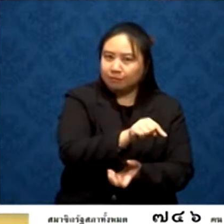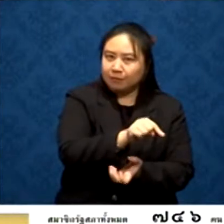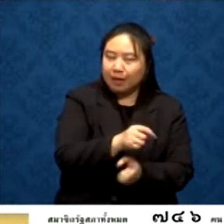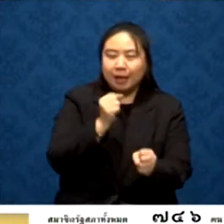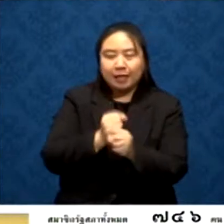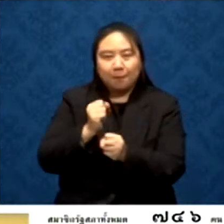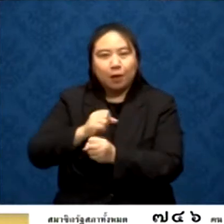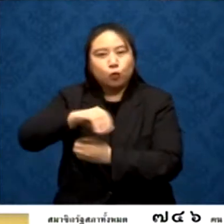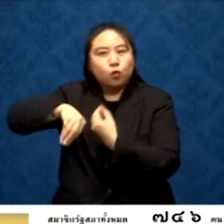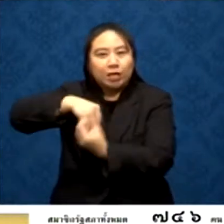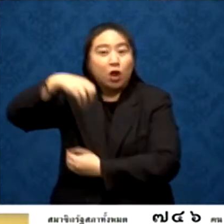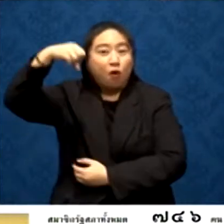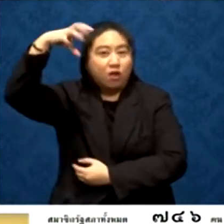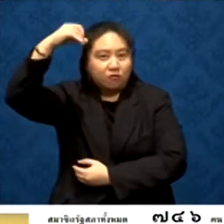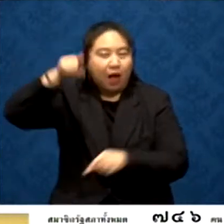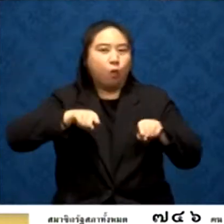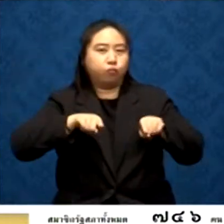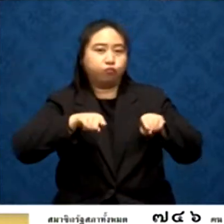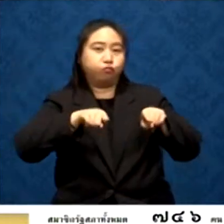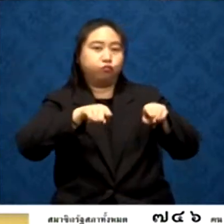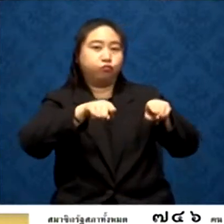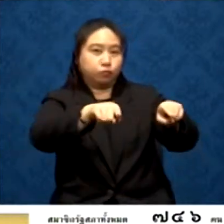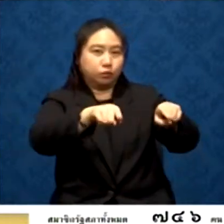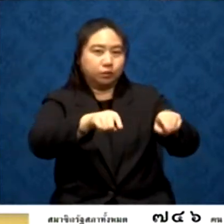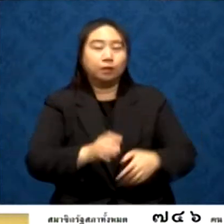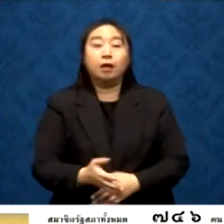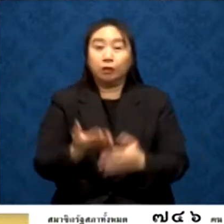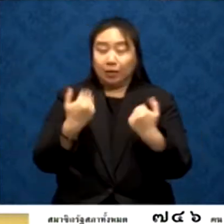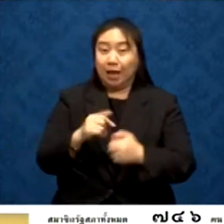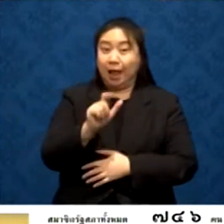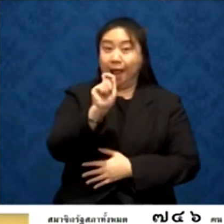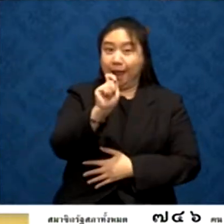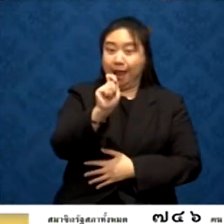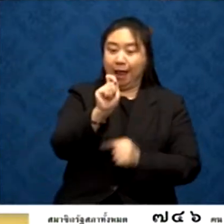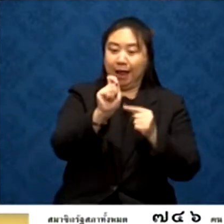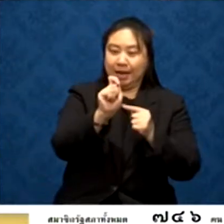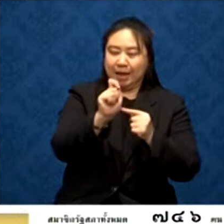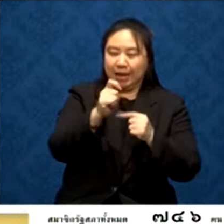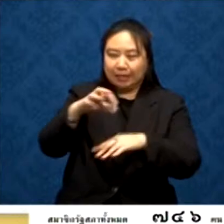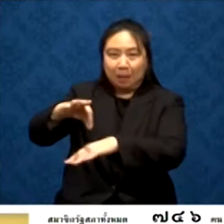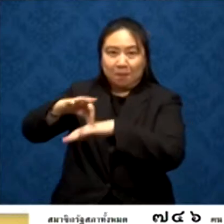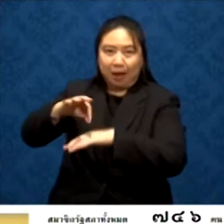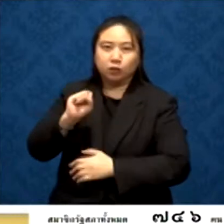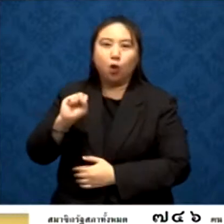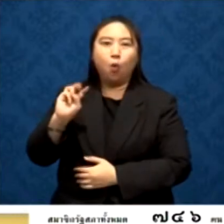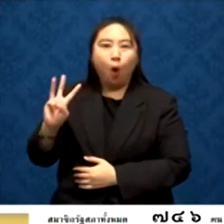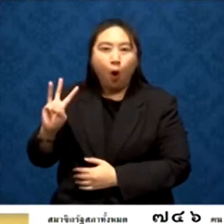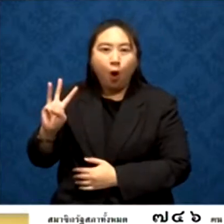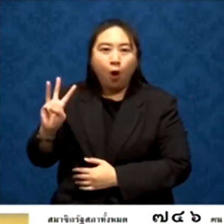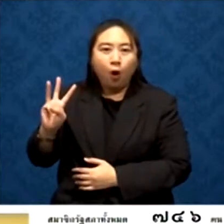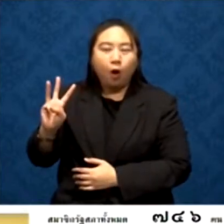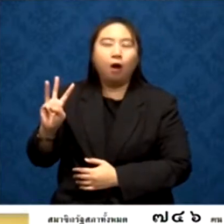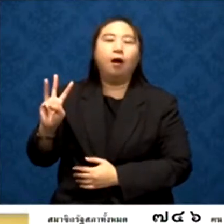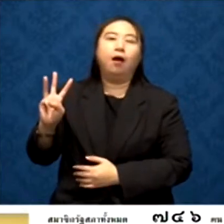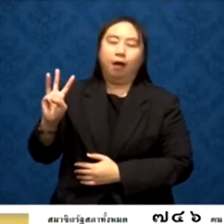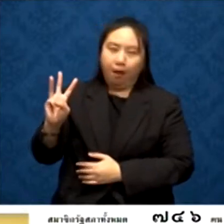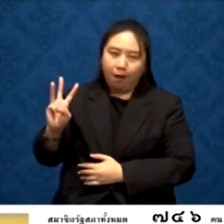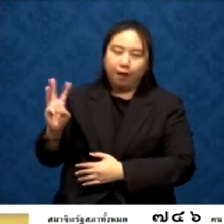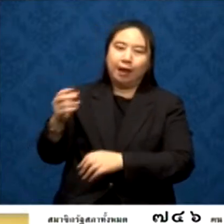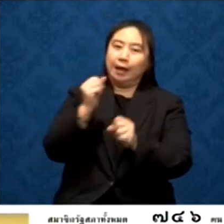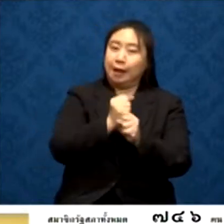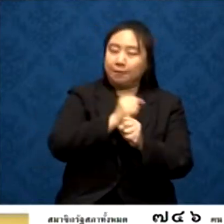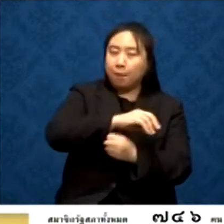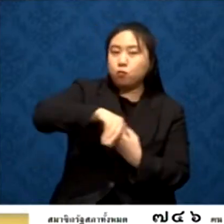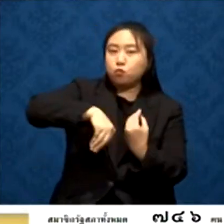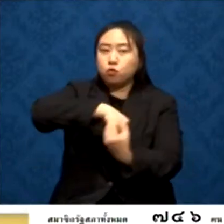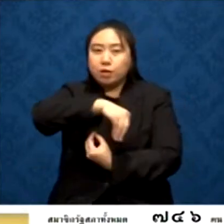ไปเมื่ออทรงเอได้เป็นสว.การทำธุรกิจของสว.ทรงเอก็ได้ดำเนินการผ่าน